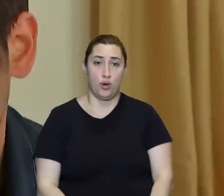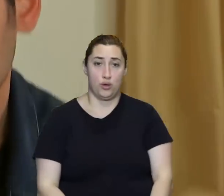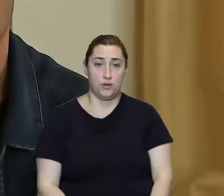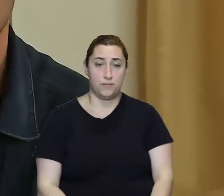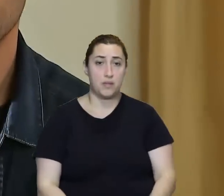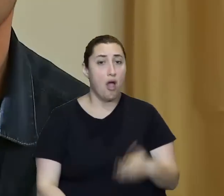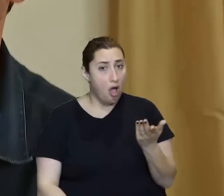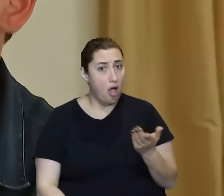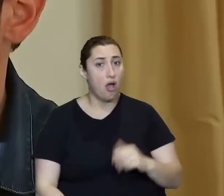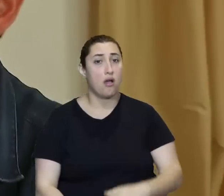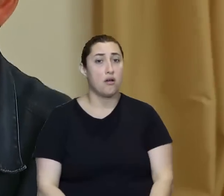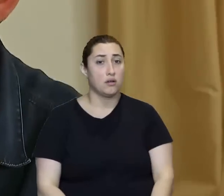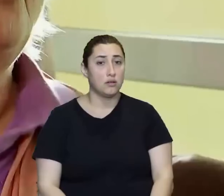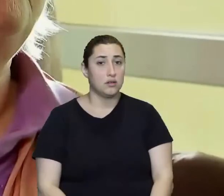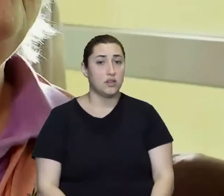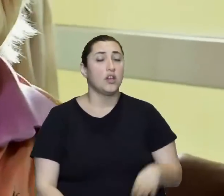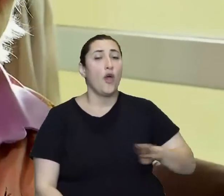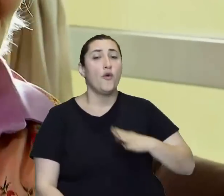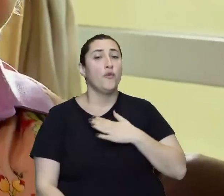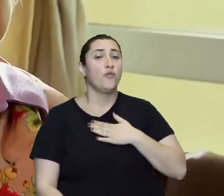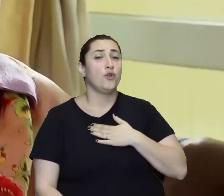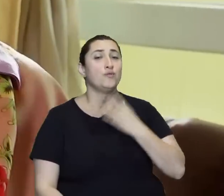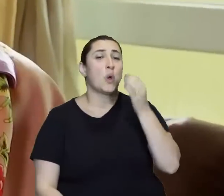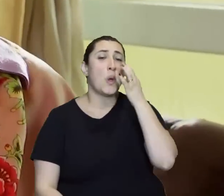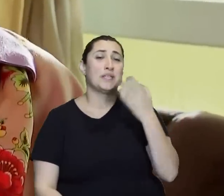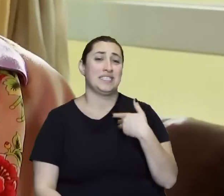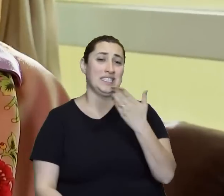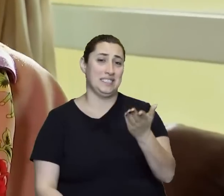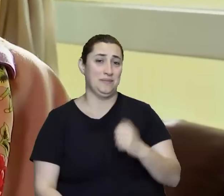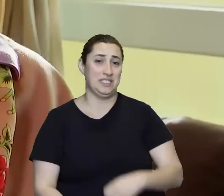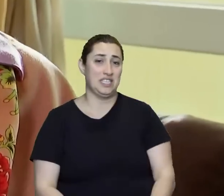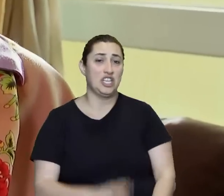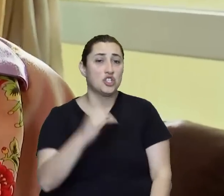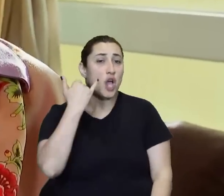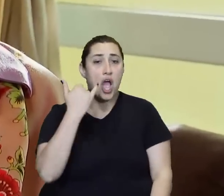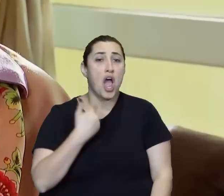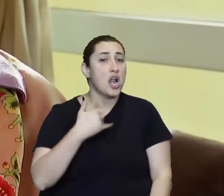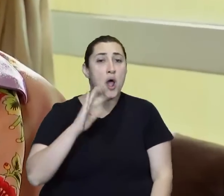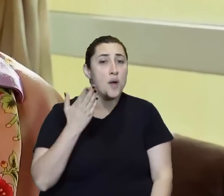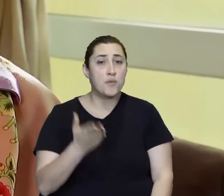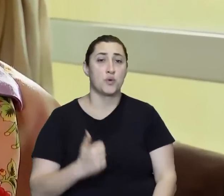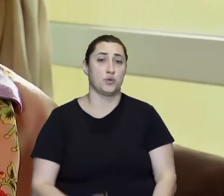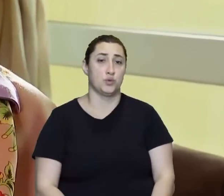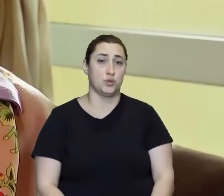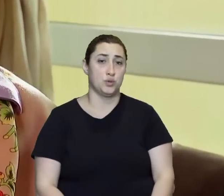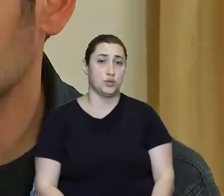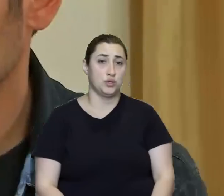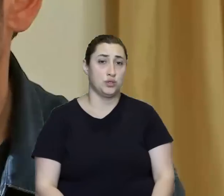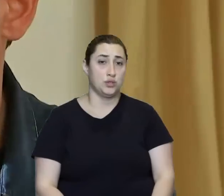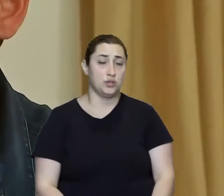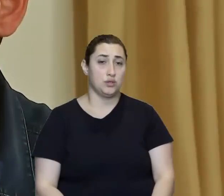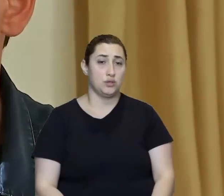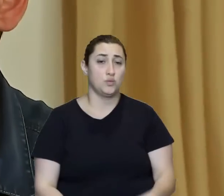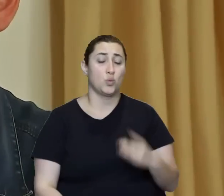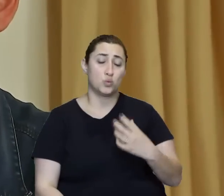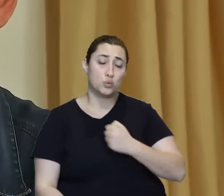sistemkar. Ömer'in sanki işine geldi. Yavrum, çok özledim seni. Hiç aramıyorsun, sormuyorsun anneciğini.